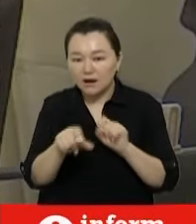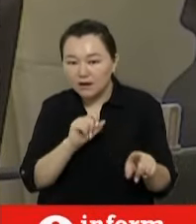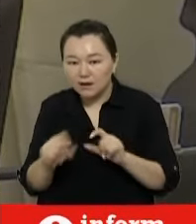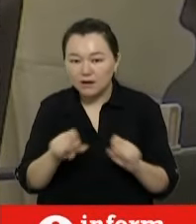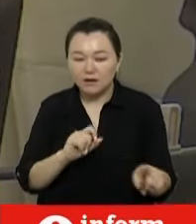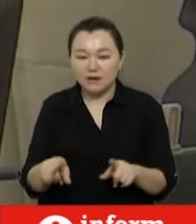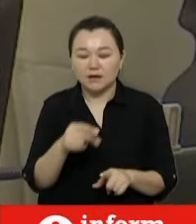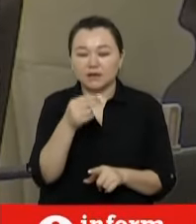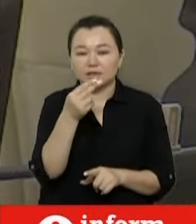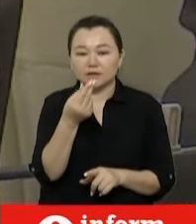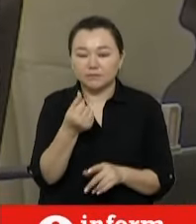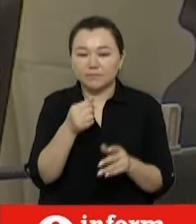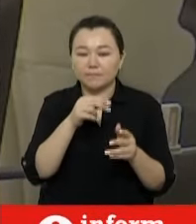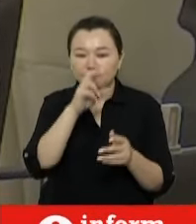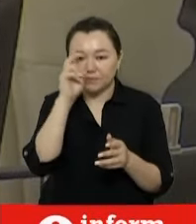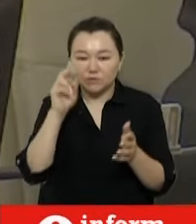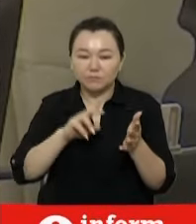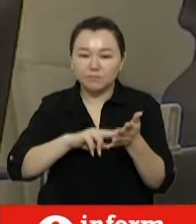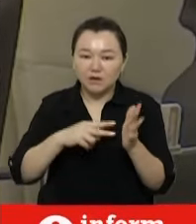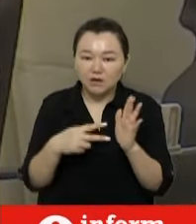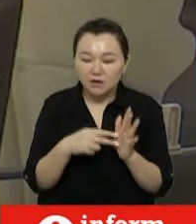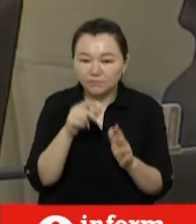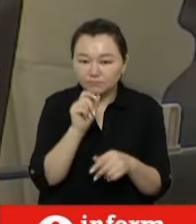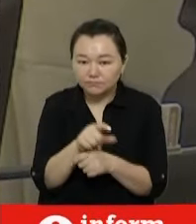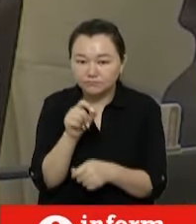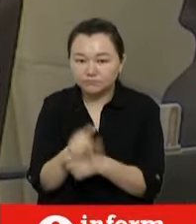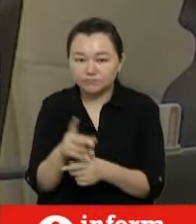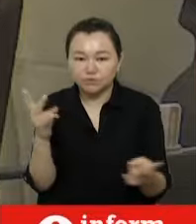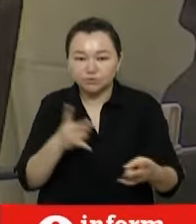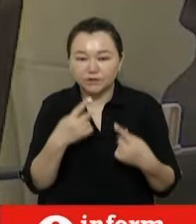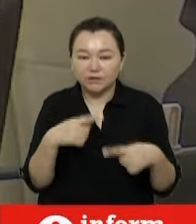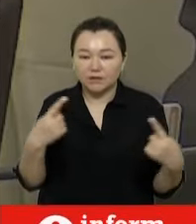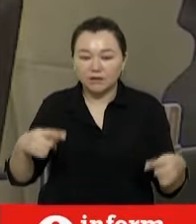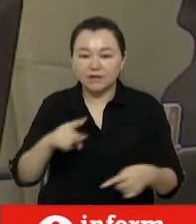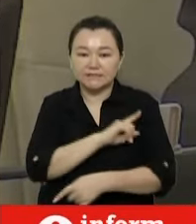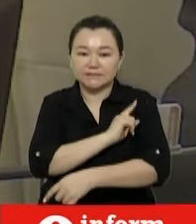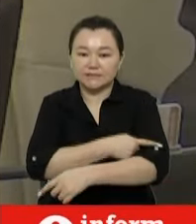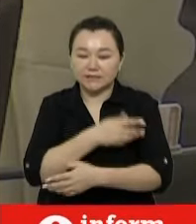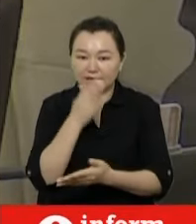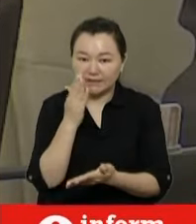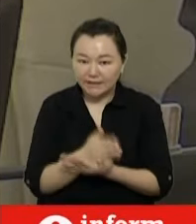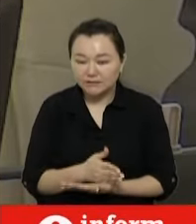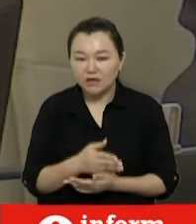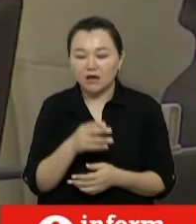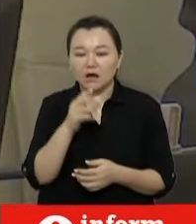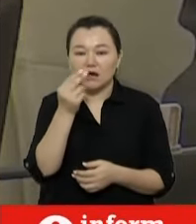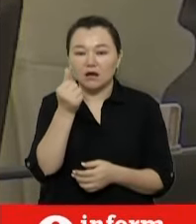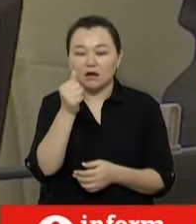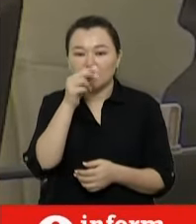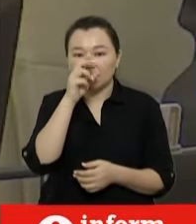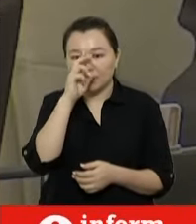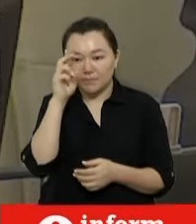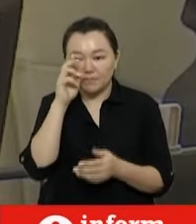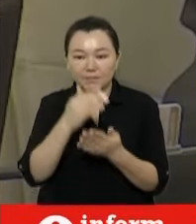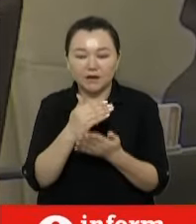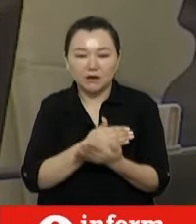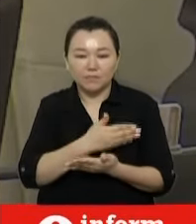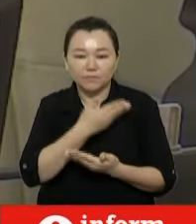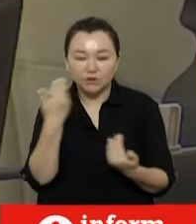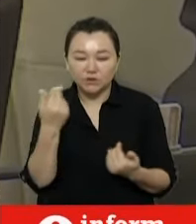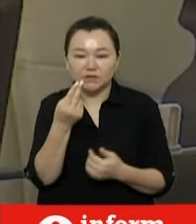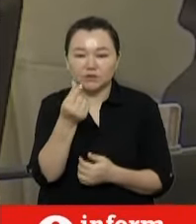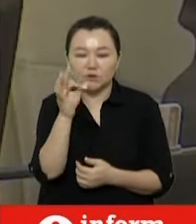бюджеттік бағдарламаларды да беру қажет. Қазір кей кездері құзырет болса да, аймақтарда бюджеттік бағдарлама жоқ болғандықтан